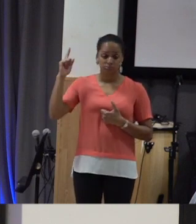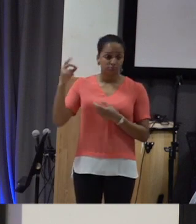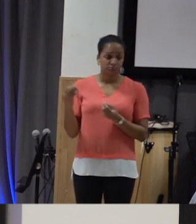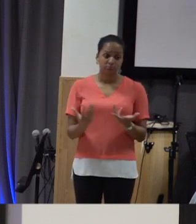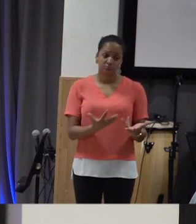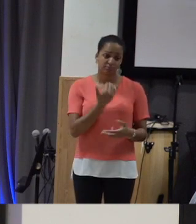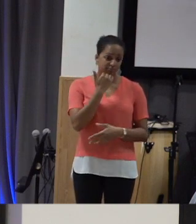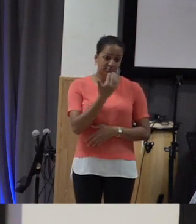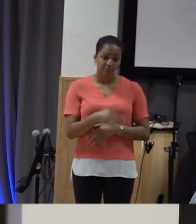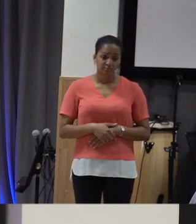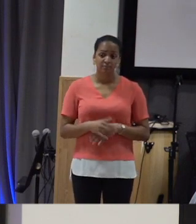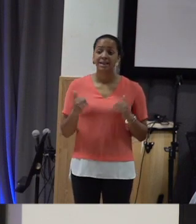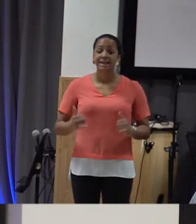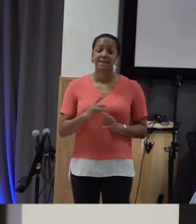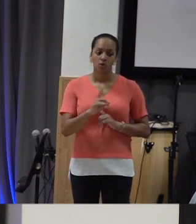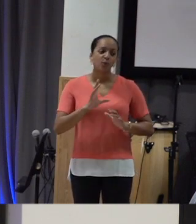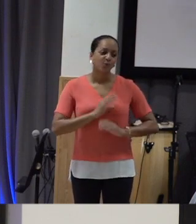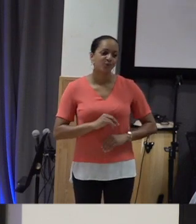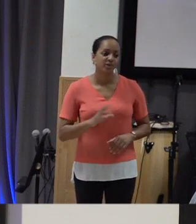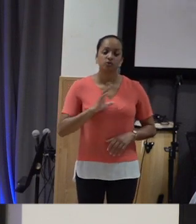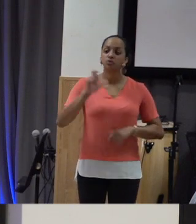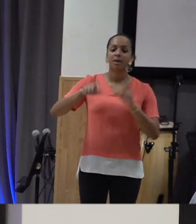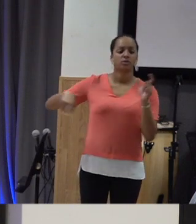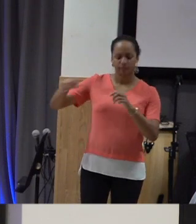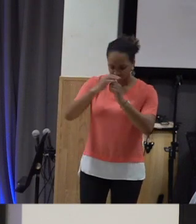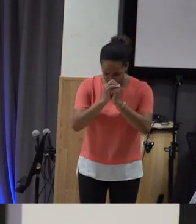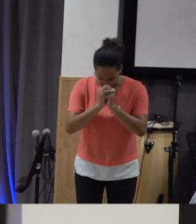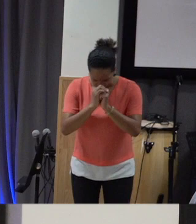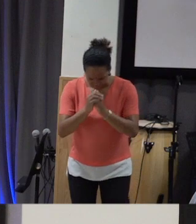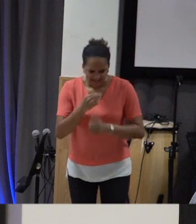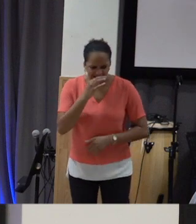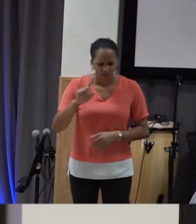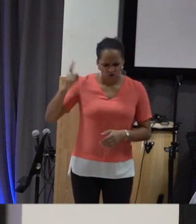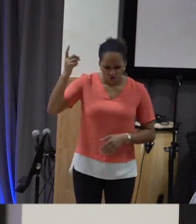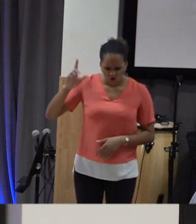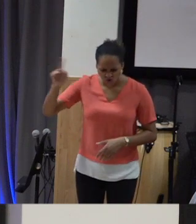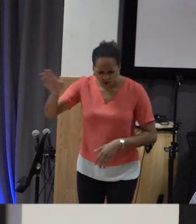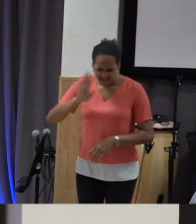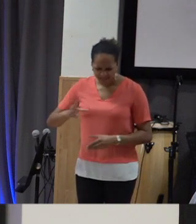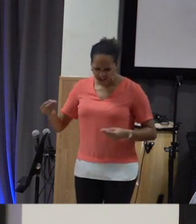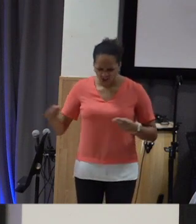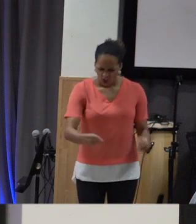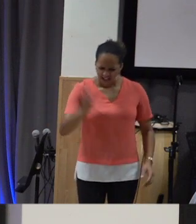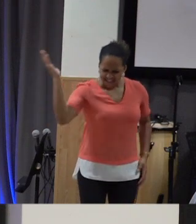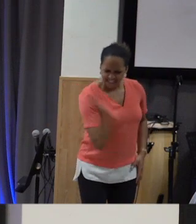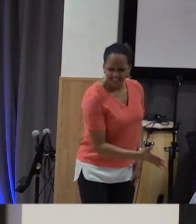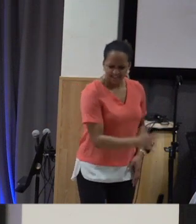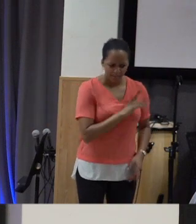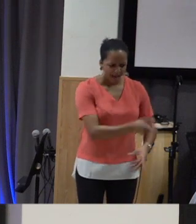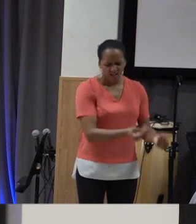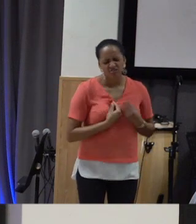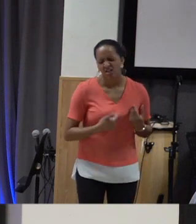entendu, malheureusement, pas ici, rassurez-vous, des personnes prier demandant à Dieu de détruire telle et telle personne parce que cette personne leur avait fait du